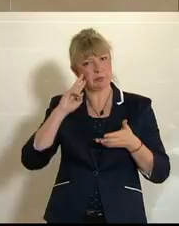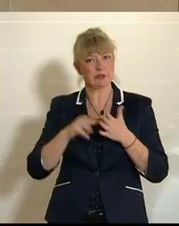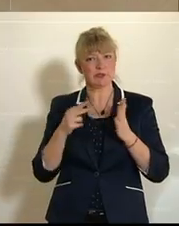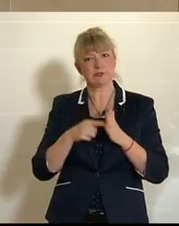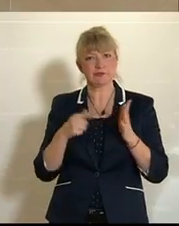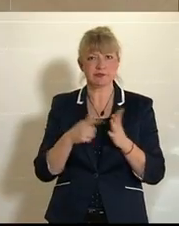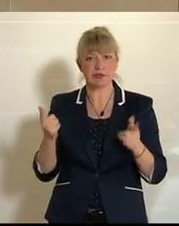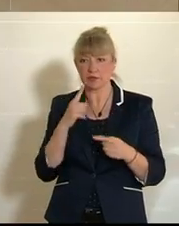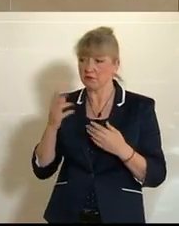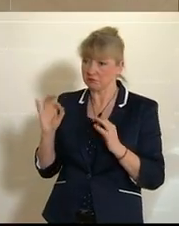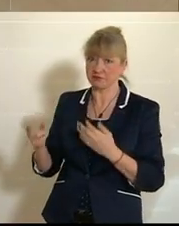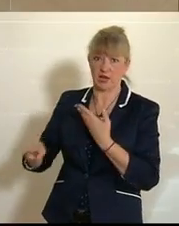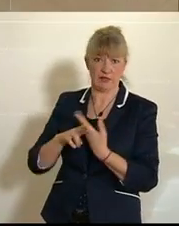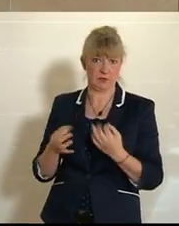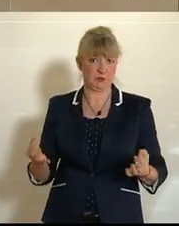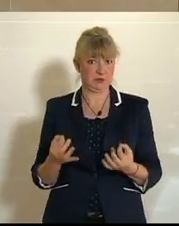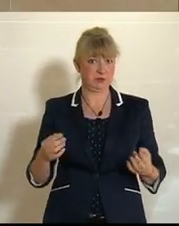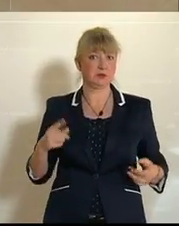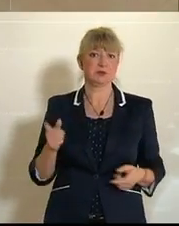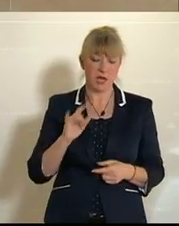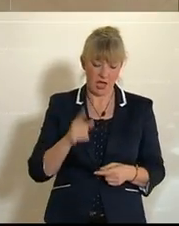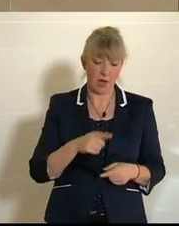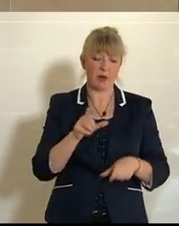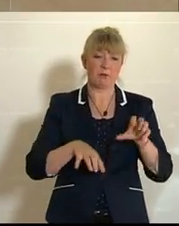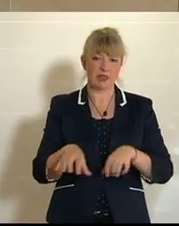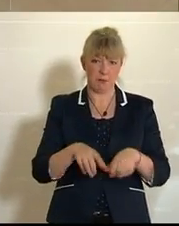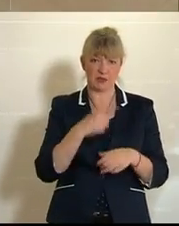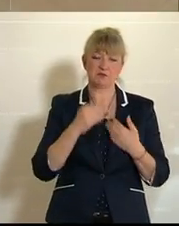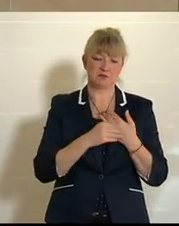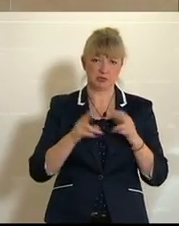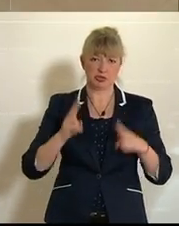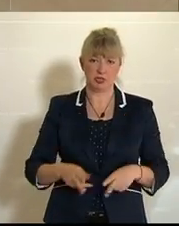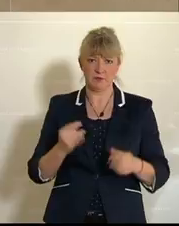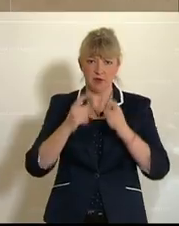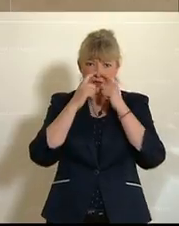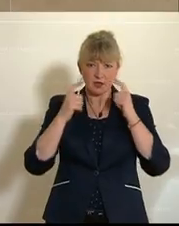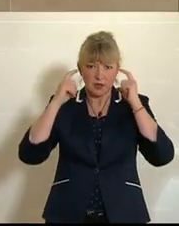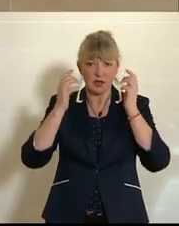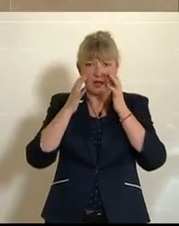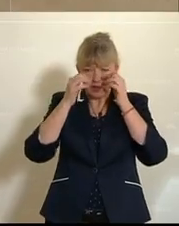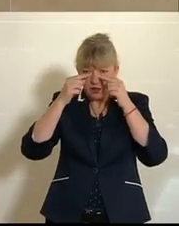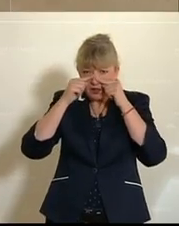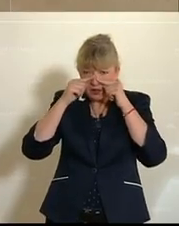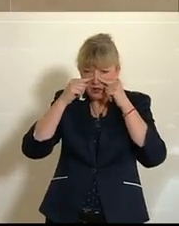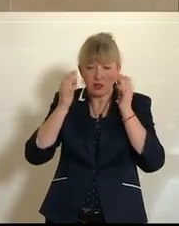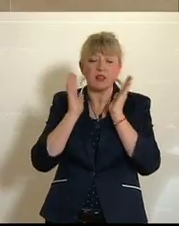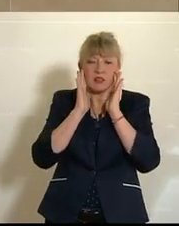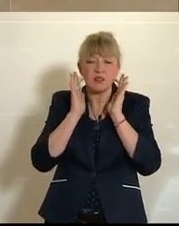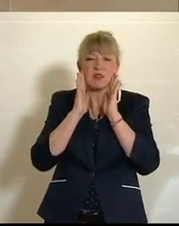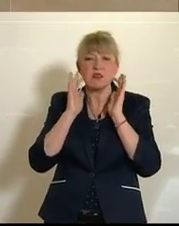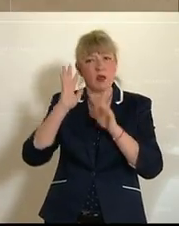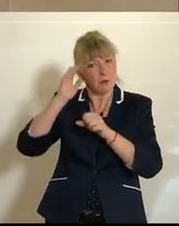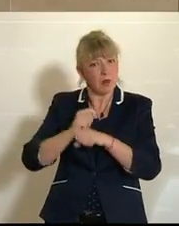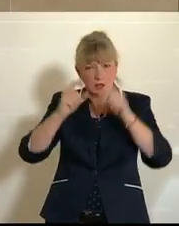keine ausreichende Antwort geben. Sie bestätigten aber die Bilder von Gesichtern mit Abdrücken von Masken, die Belastung